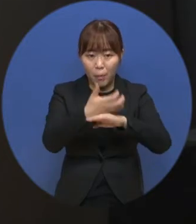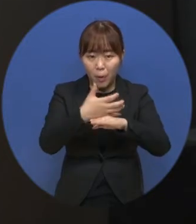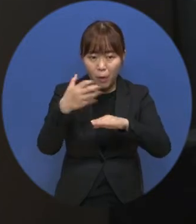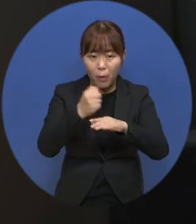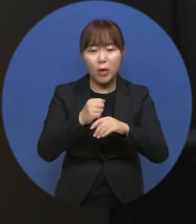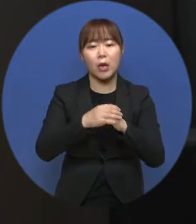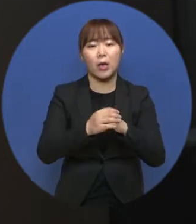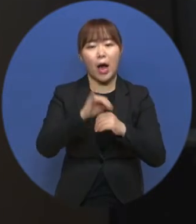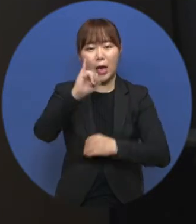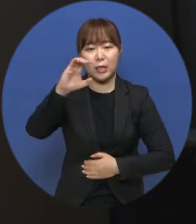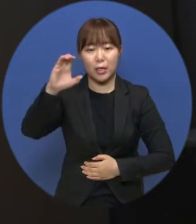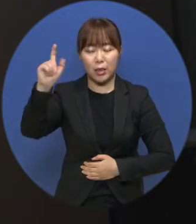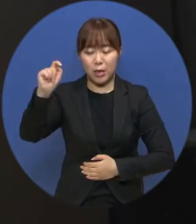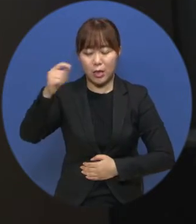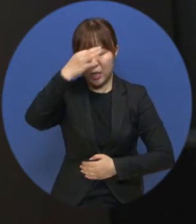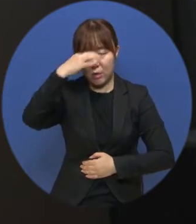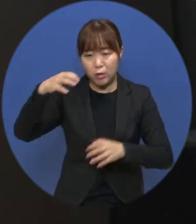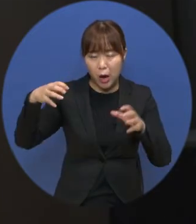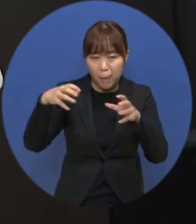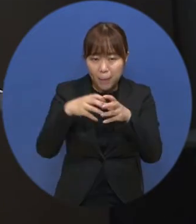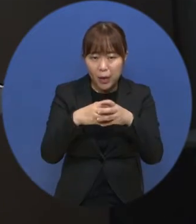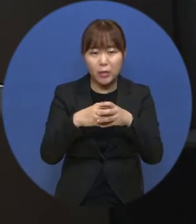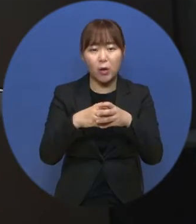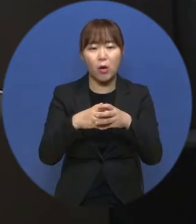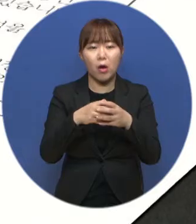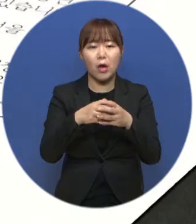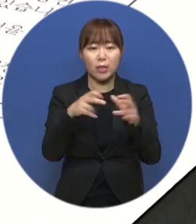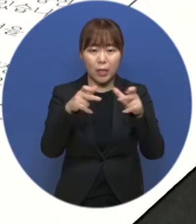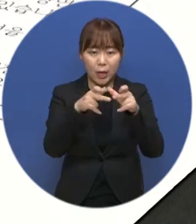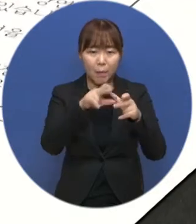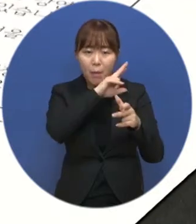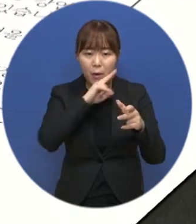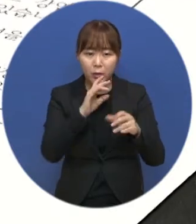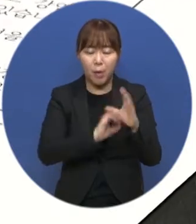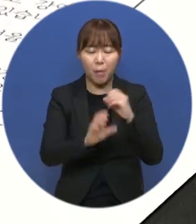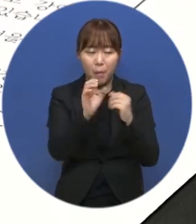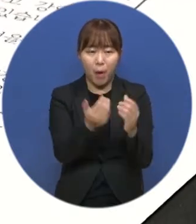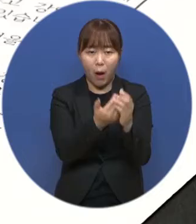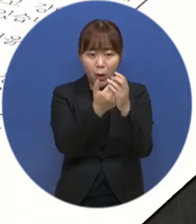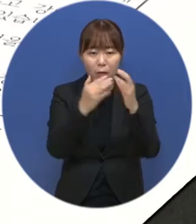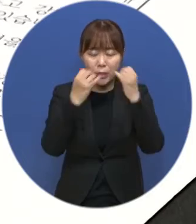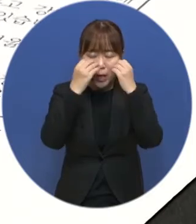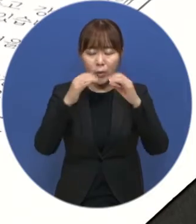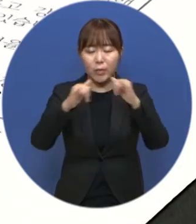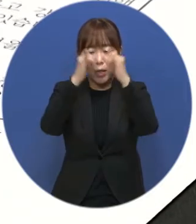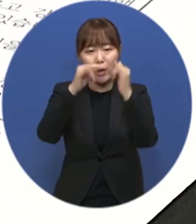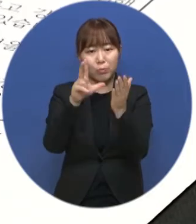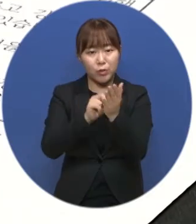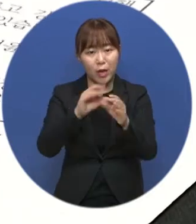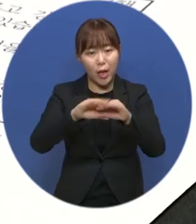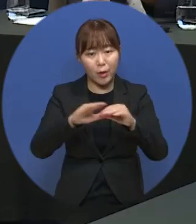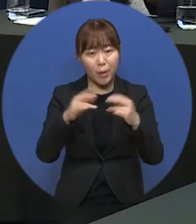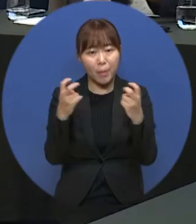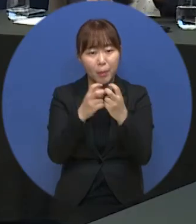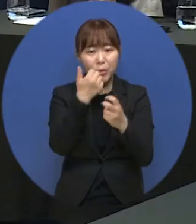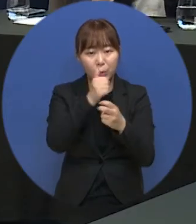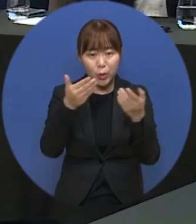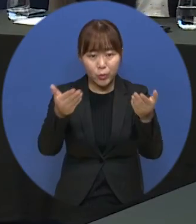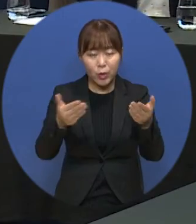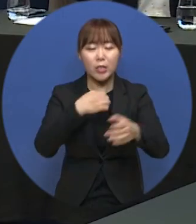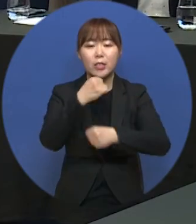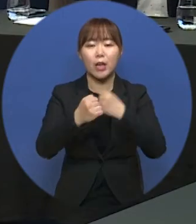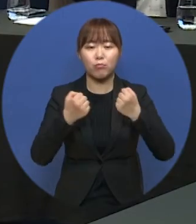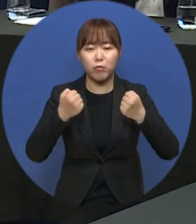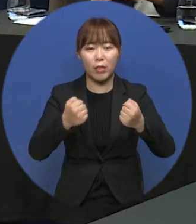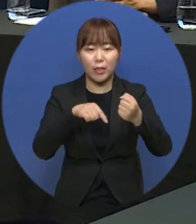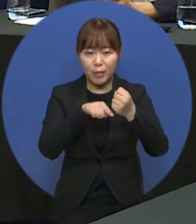ict 기술을 접목해 이용자의 편의성을 향상 하고 새로운 사회문제를 해결하는 방식을 소개하며 자유 주행 의